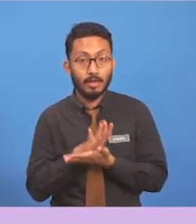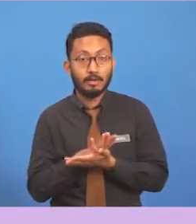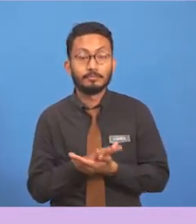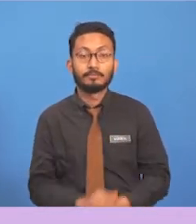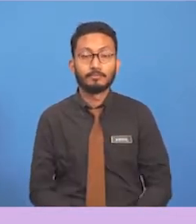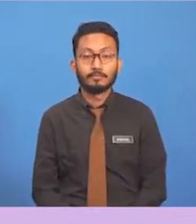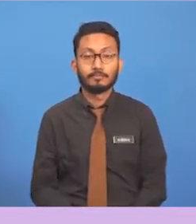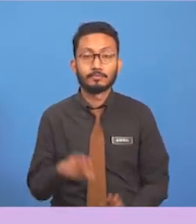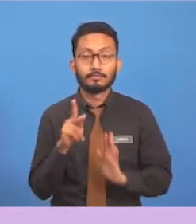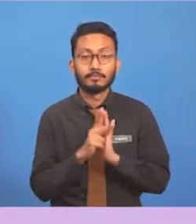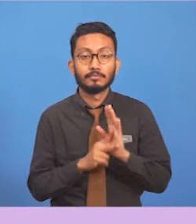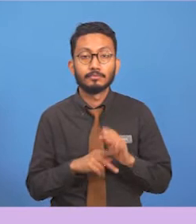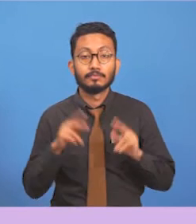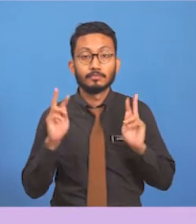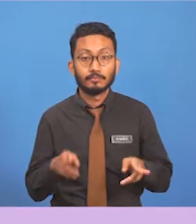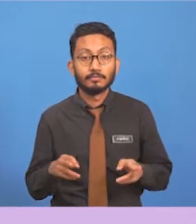berkebun sekolah